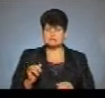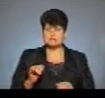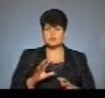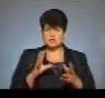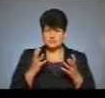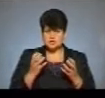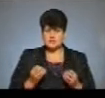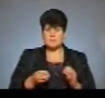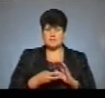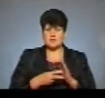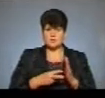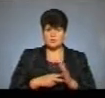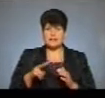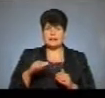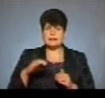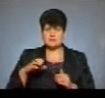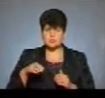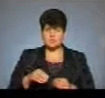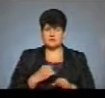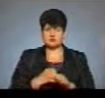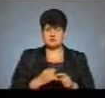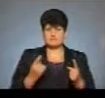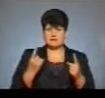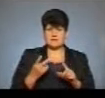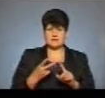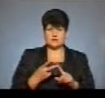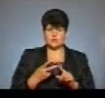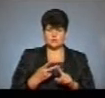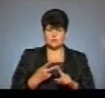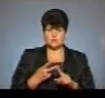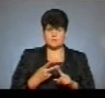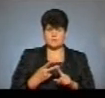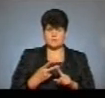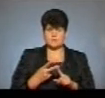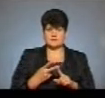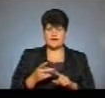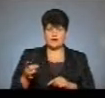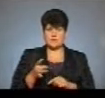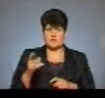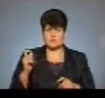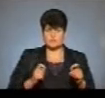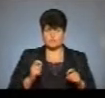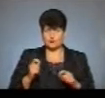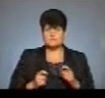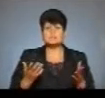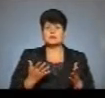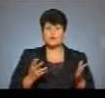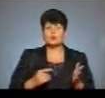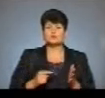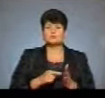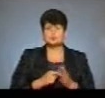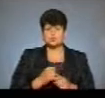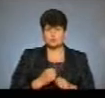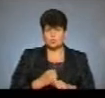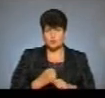ми плануємо ще в листопаді робити великий другий кар'єрний регіональний форум. З якою метою ми робимо ці